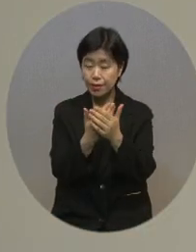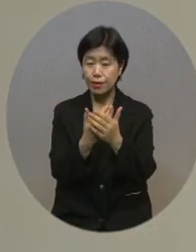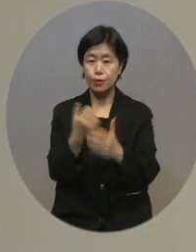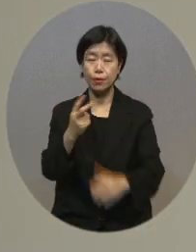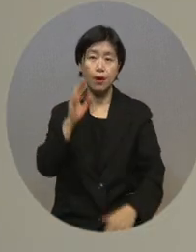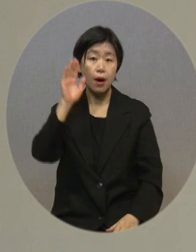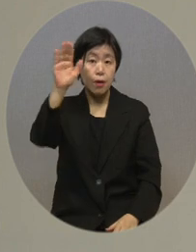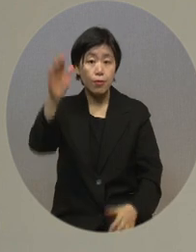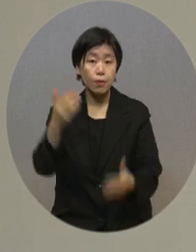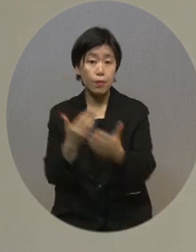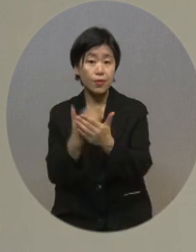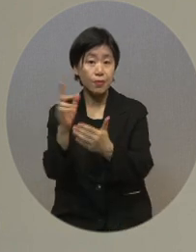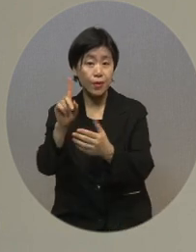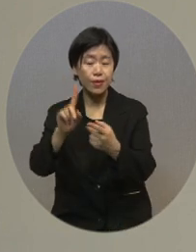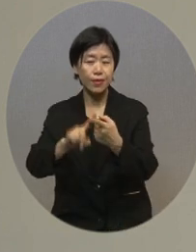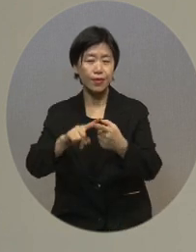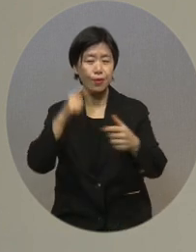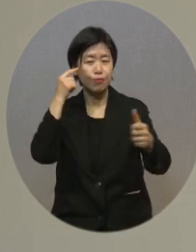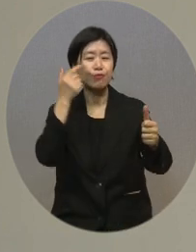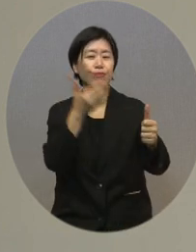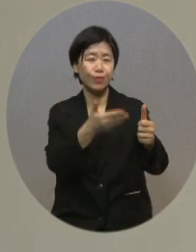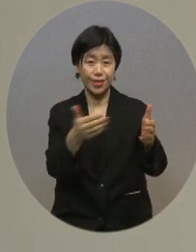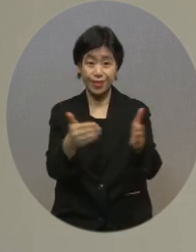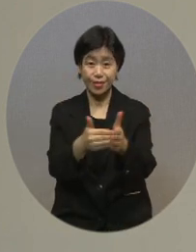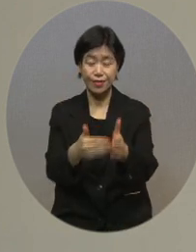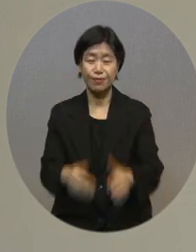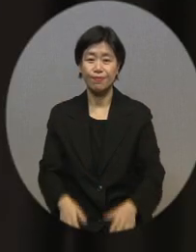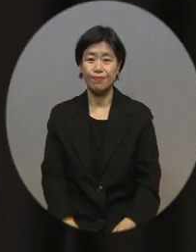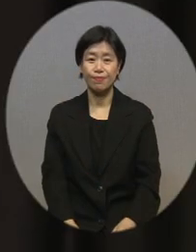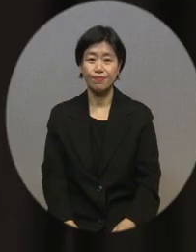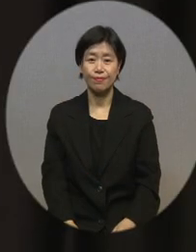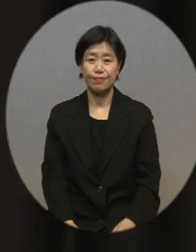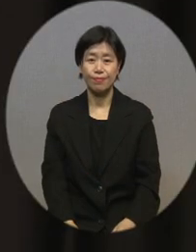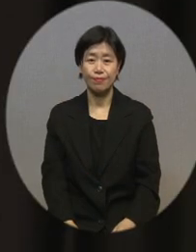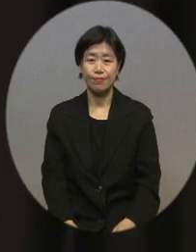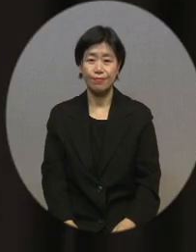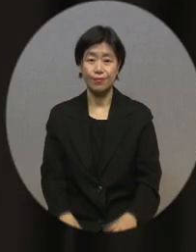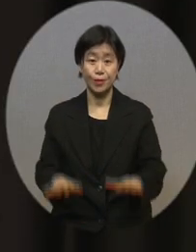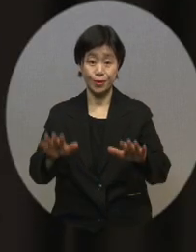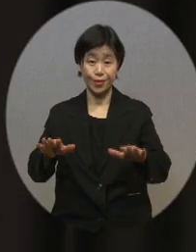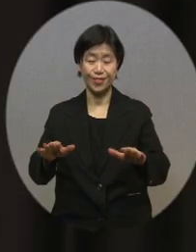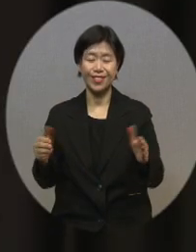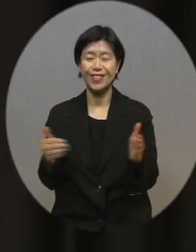발전과 미래상에 대해서 여쭤봤습니다.